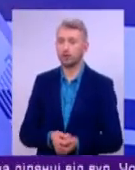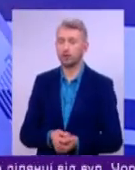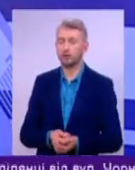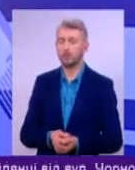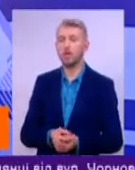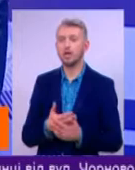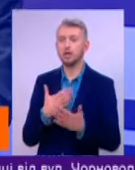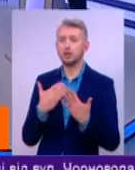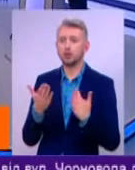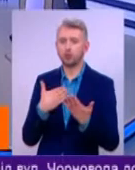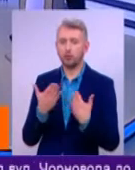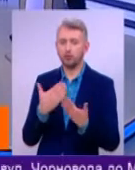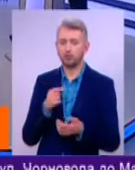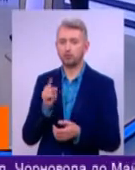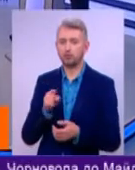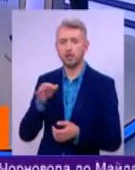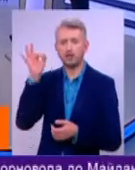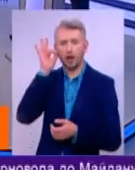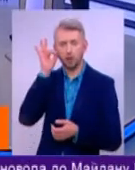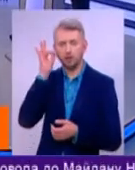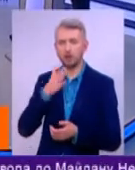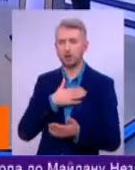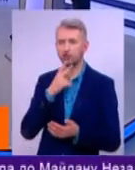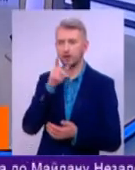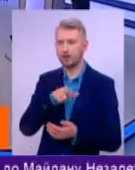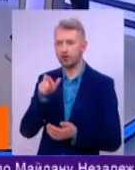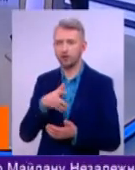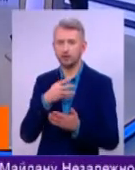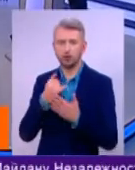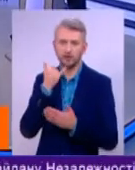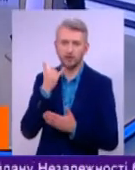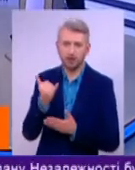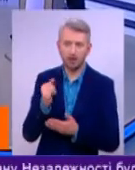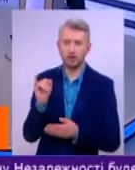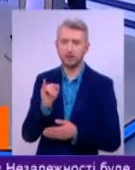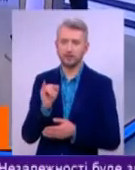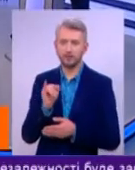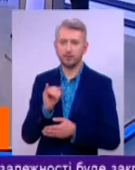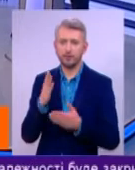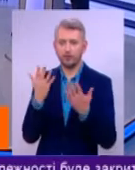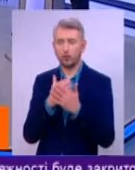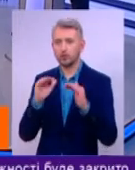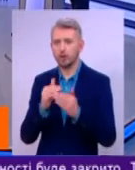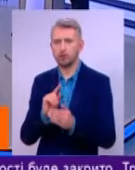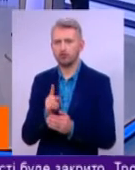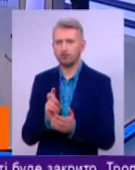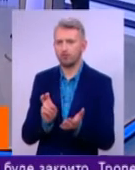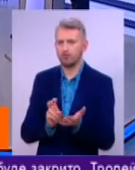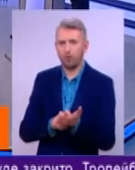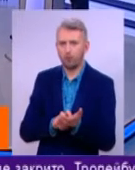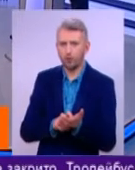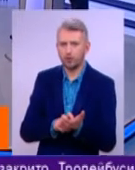Ігоре, стосовно, ось теж згадували наші глядачі в своїх дзвінках і ось так само в сюжеті, чомусь